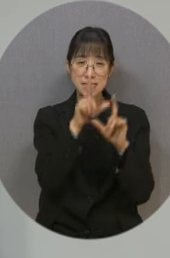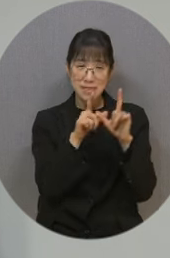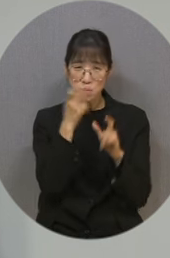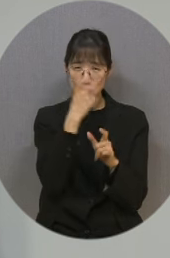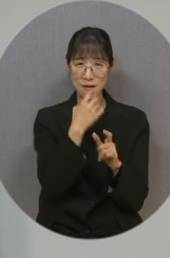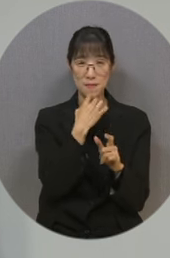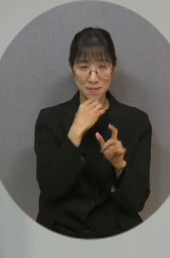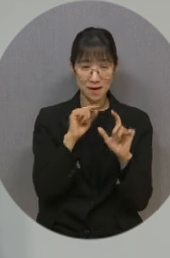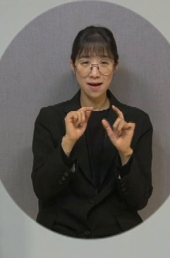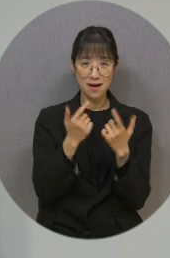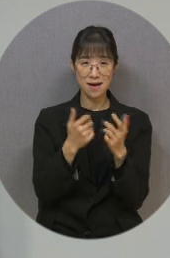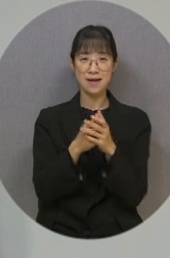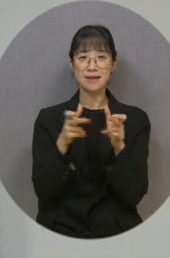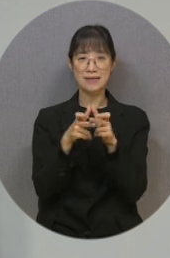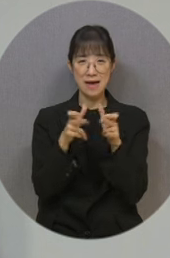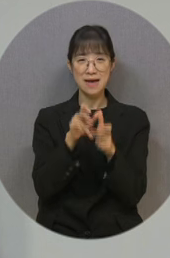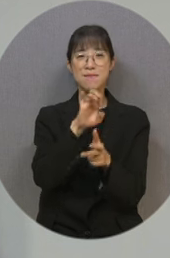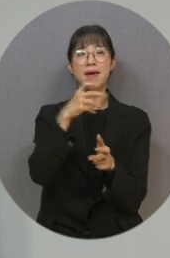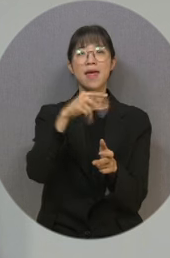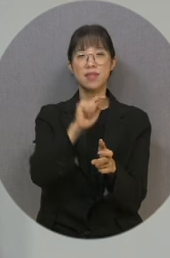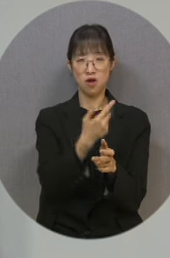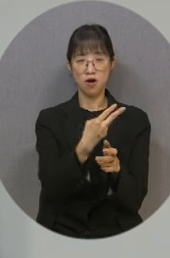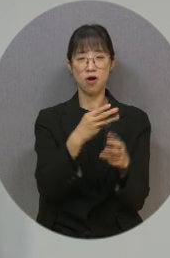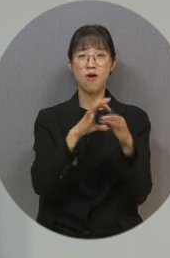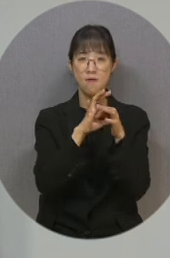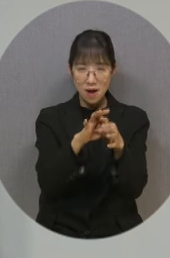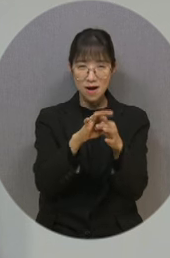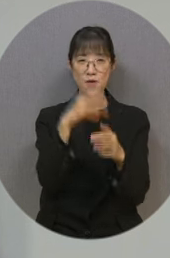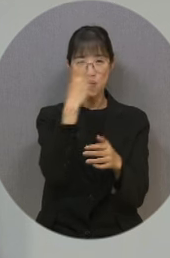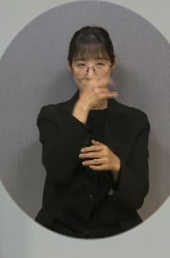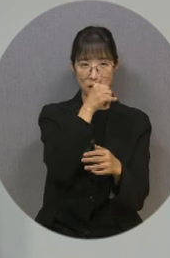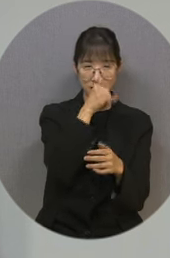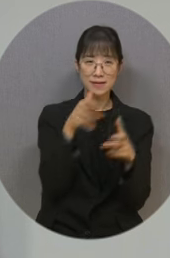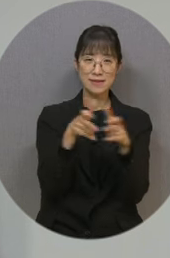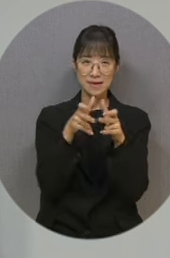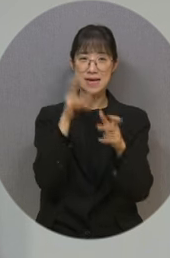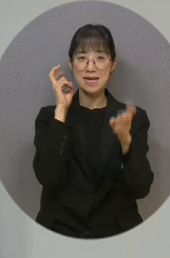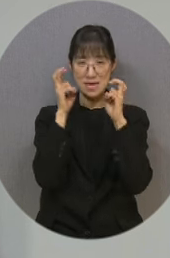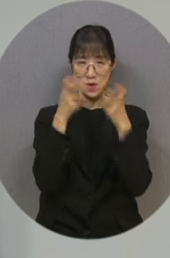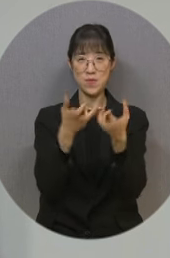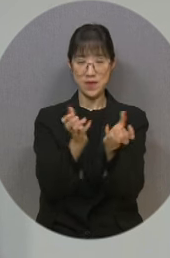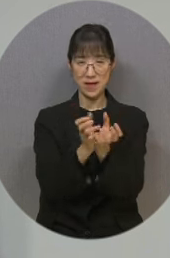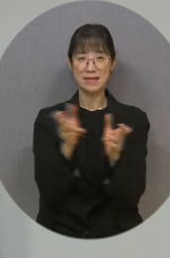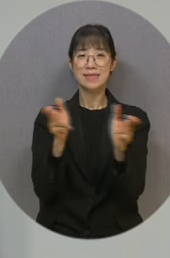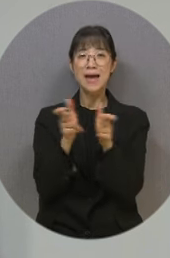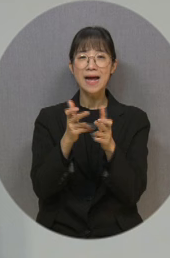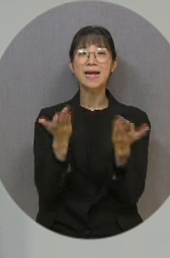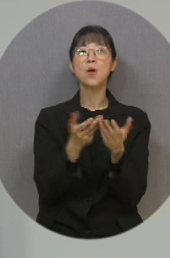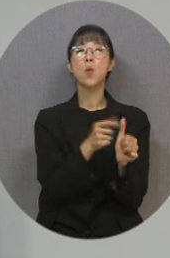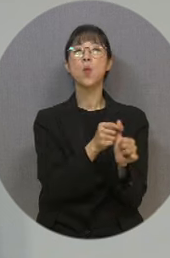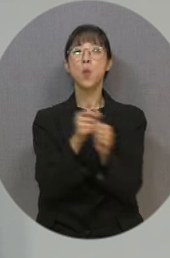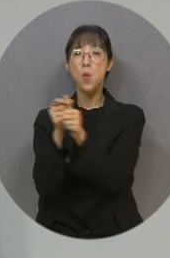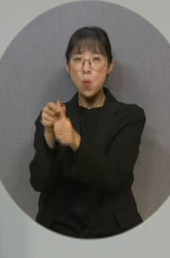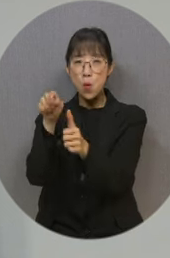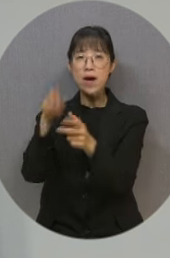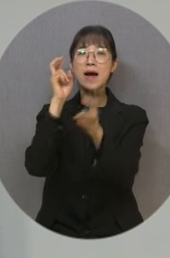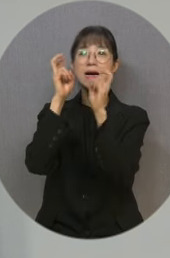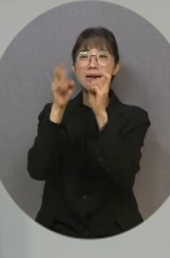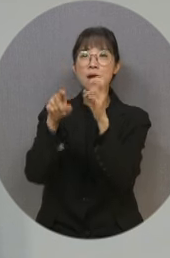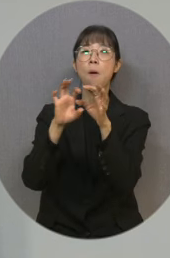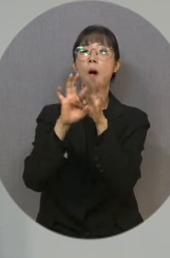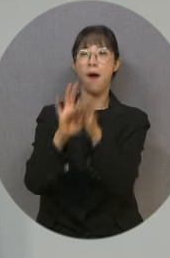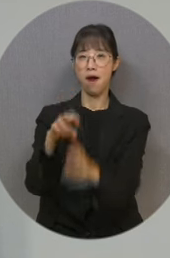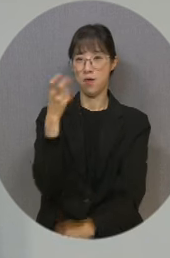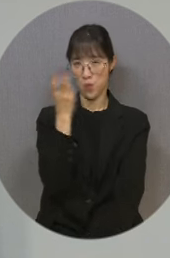아 장애인 패널에 대한 실대 조사 있고요 또 장애인 기업 장애인을 고용하고 있는 기업체에 대한